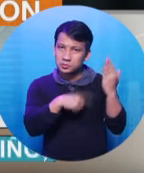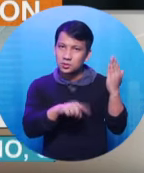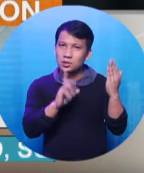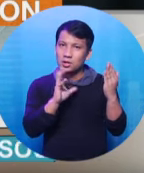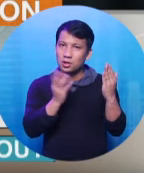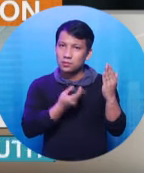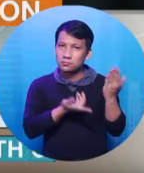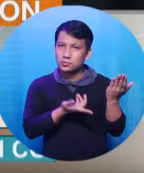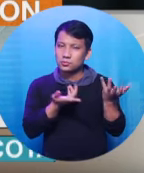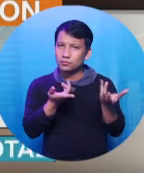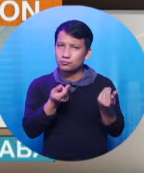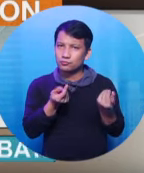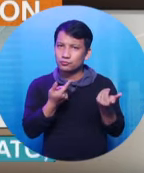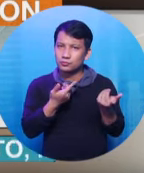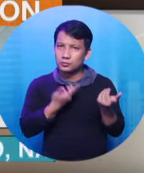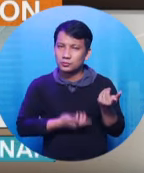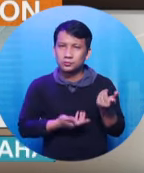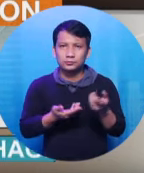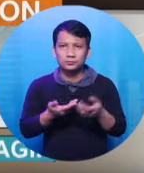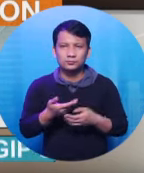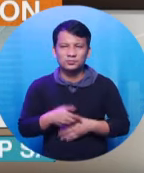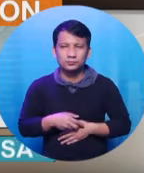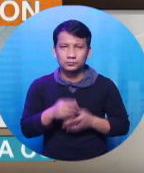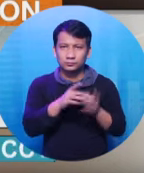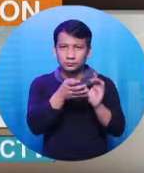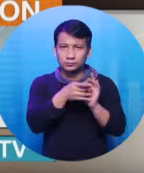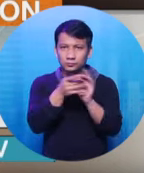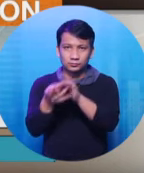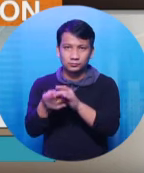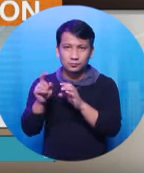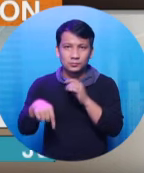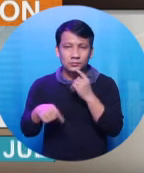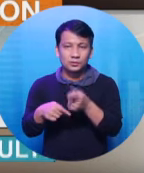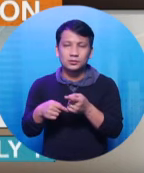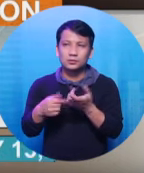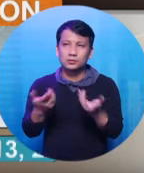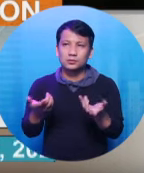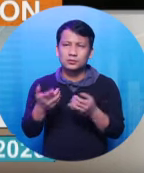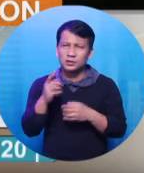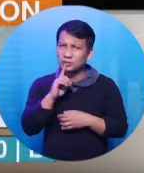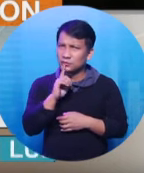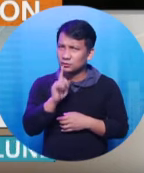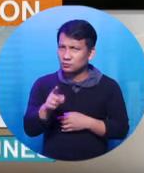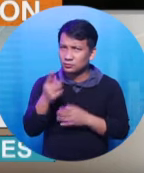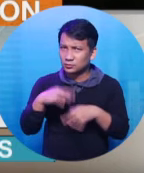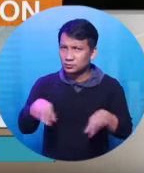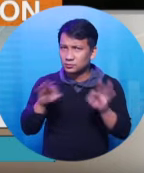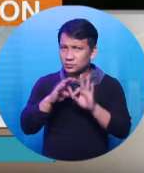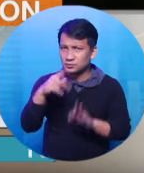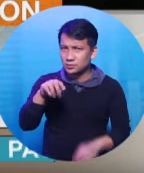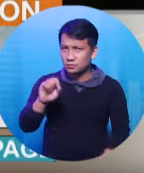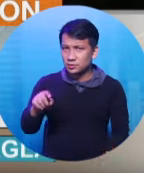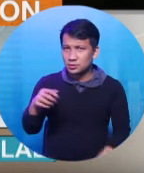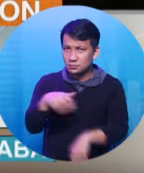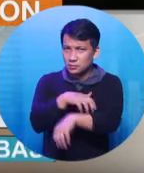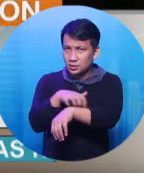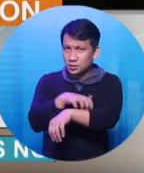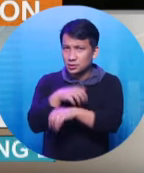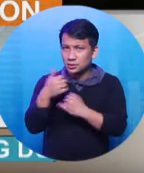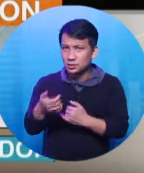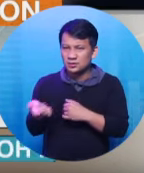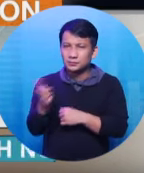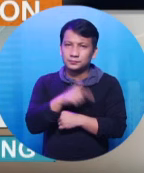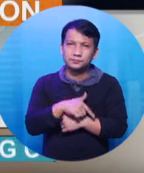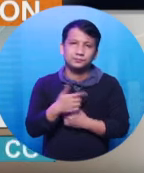kanyang undesirability at makikipag-usmayan po ang ating intelligence division na sa PNP Makati naman po itong, ano,